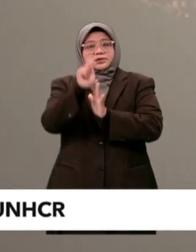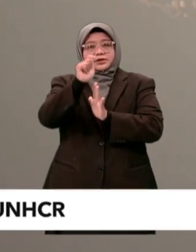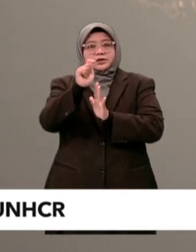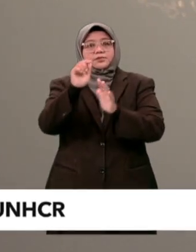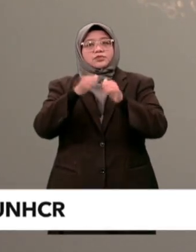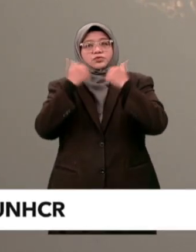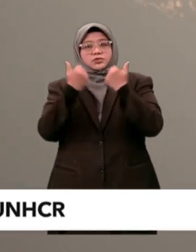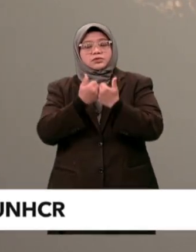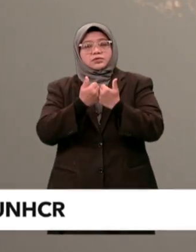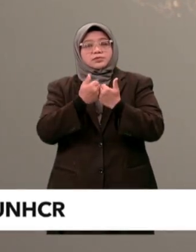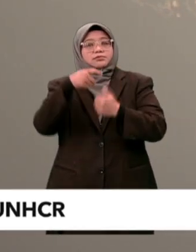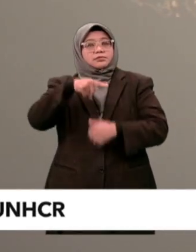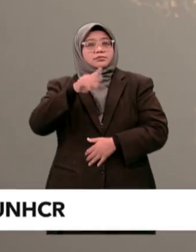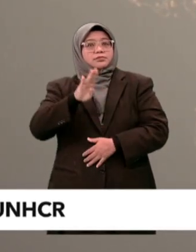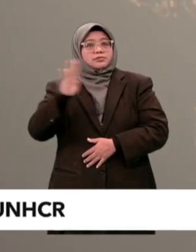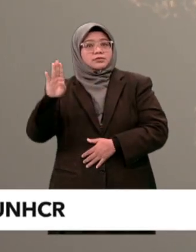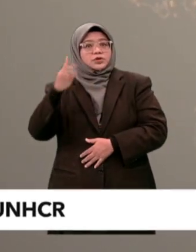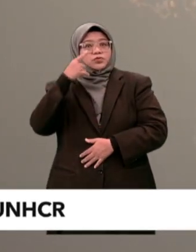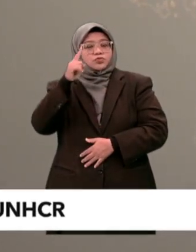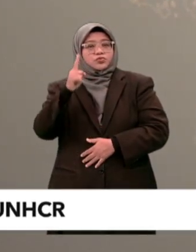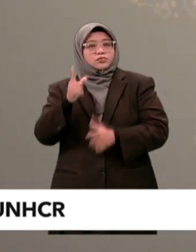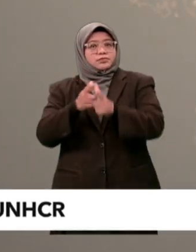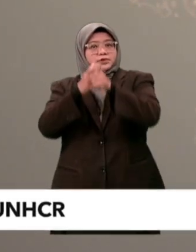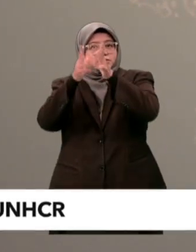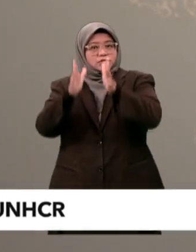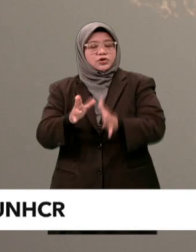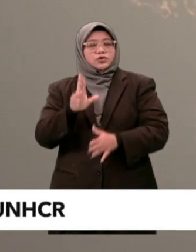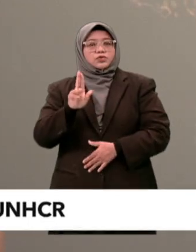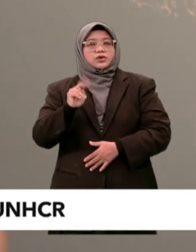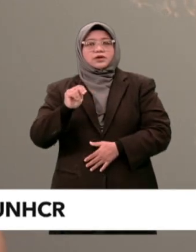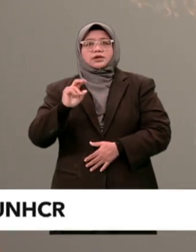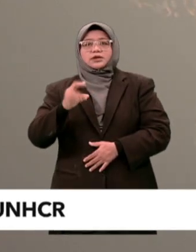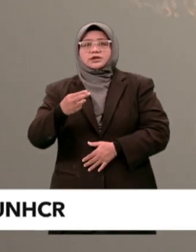bangsa-bangsa bersatu bagi pelarian UIN